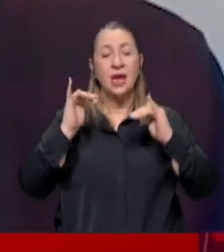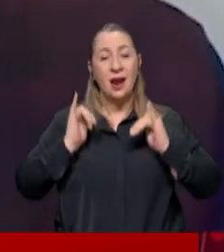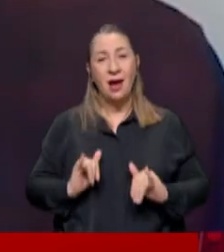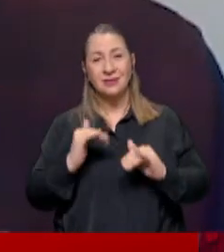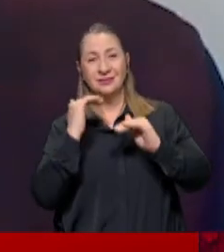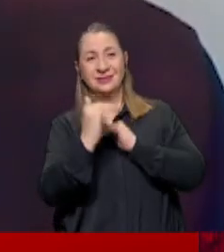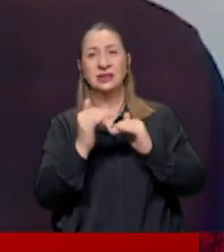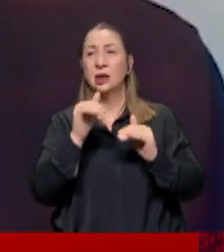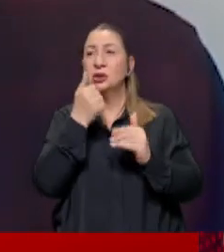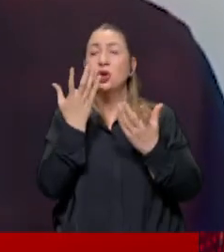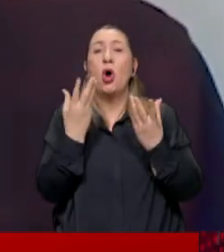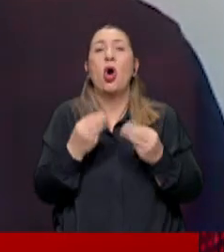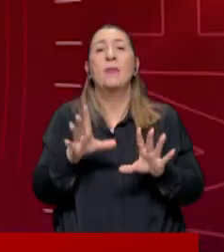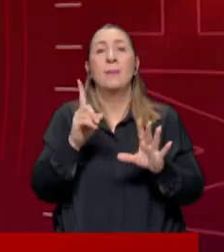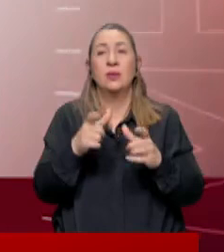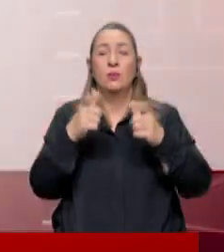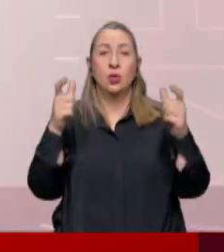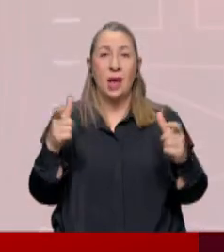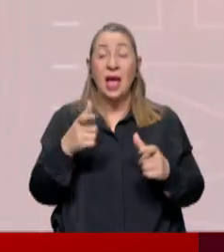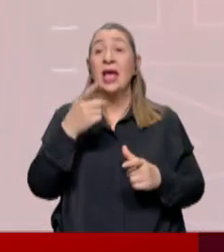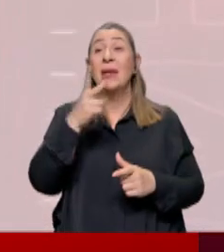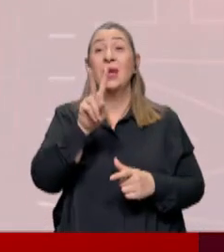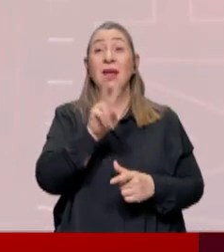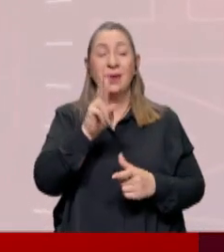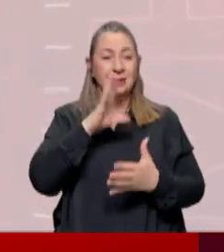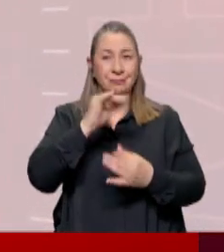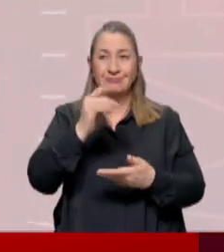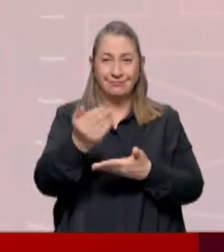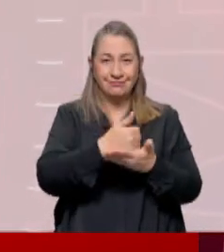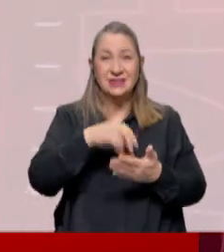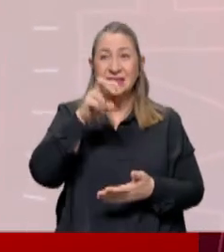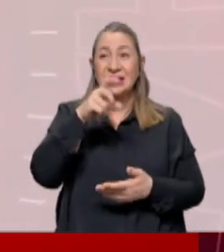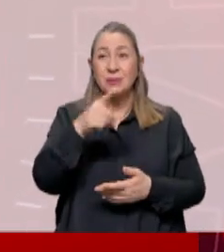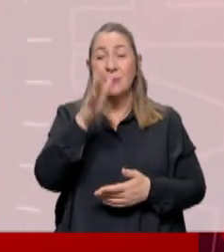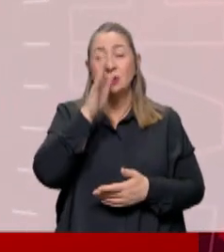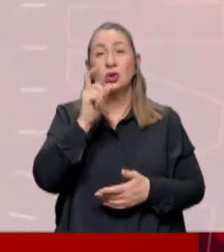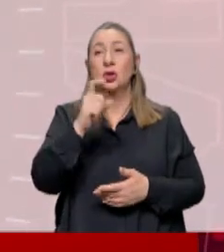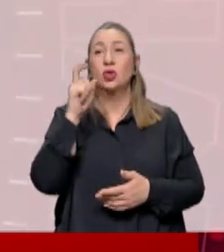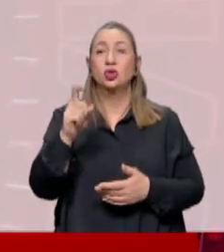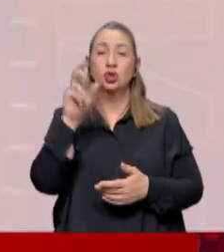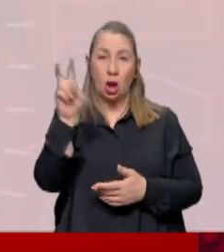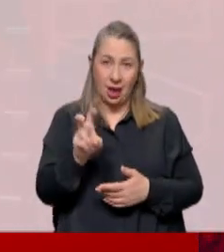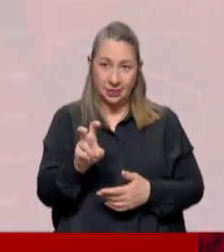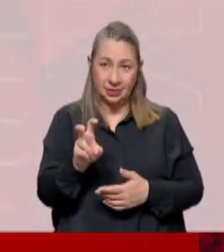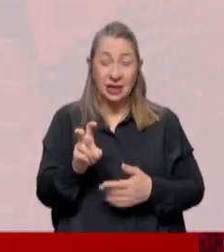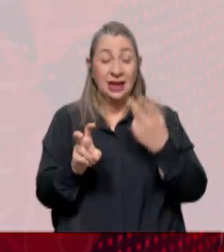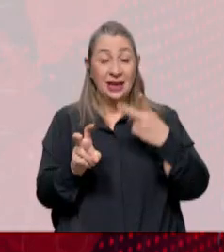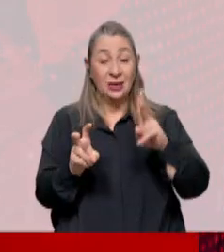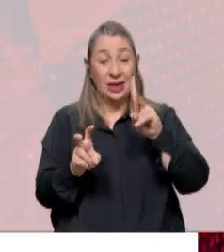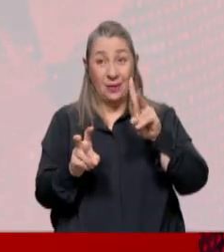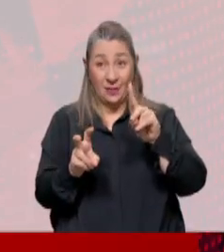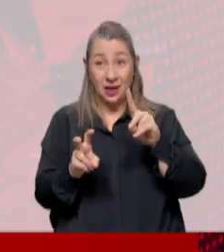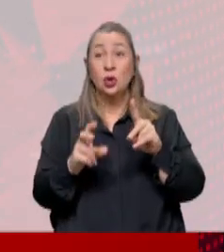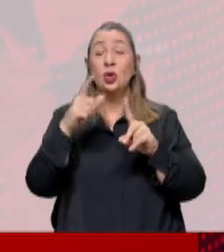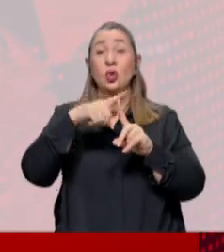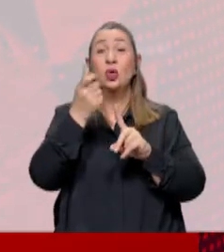katkısı hemen hemen hiç olmayan bir büyüme. 2020'de kişi başı milli gelir 8.599 dolardı.